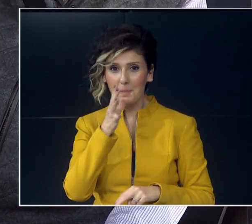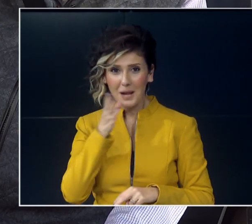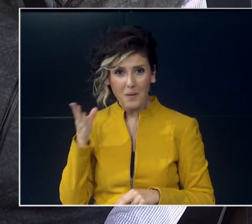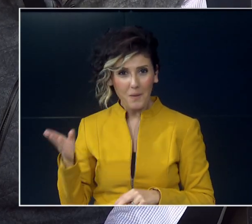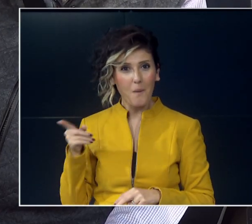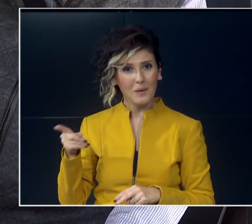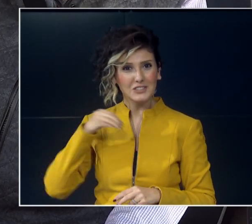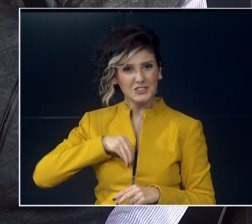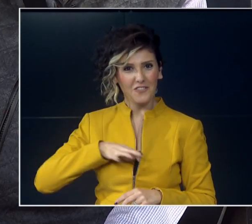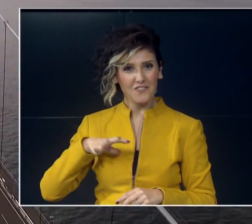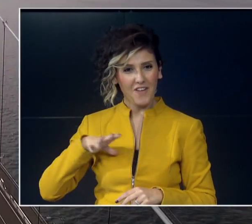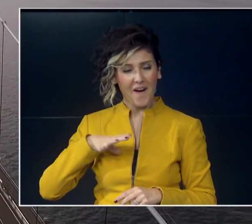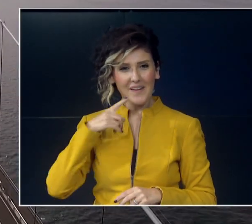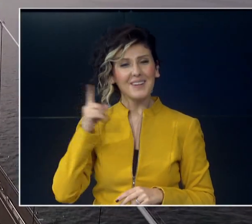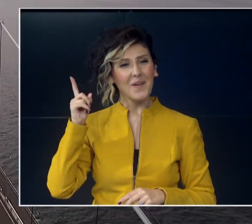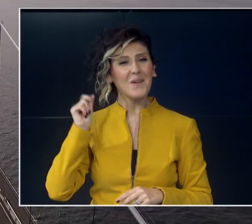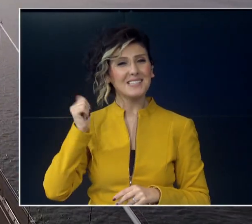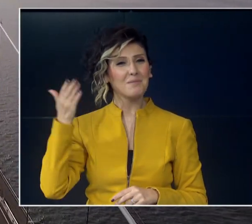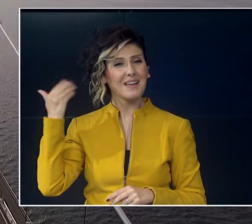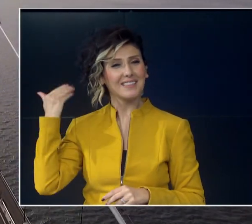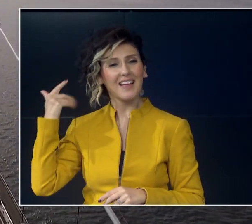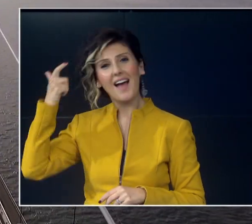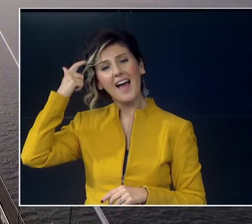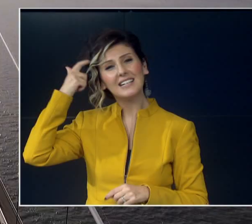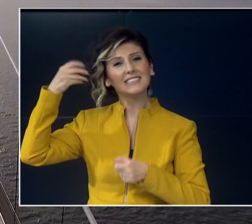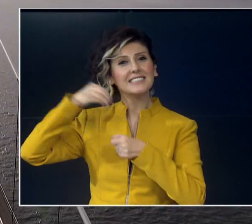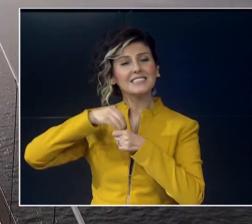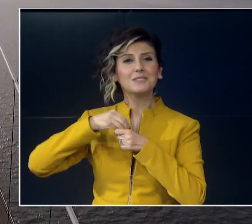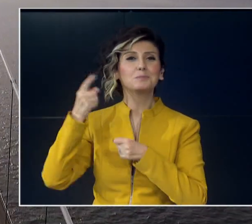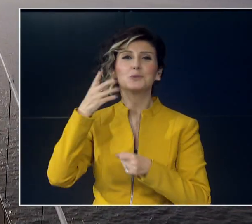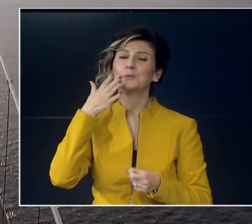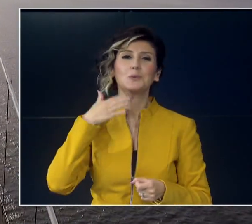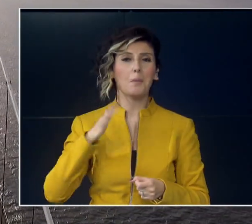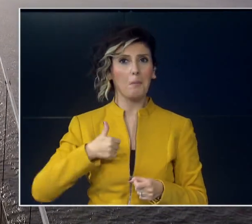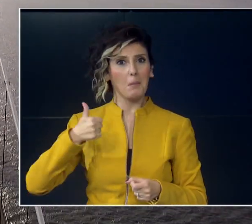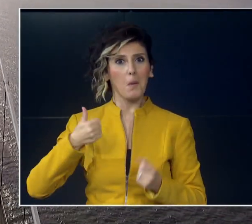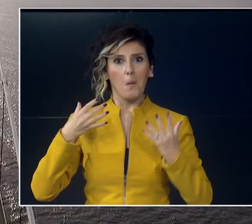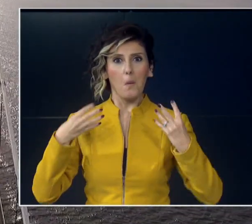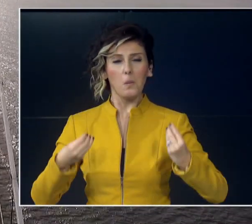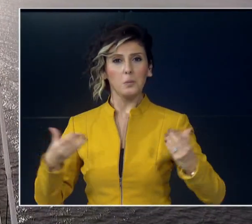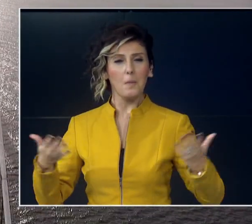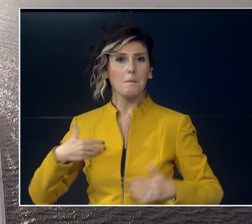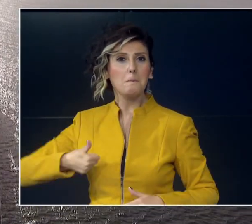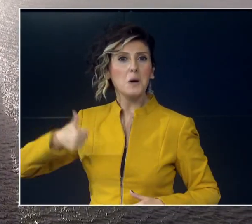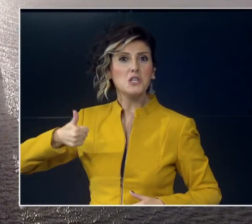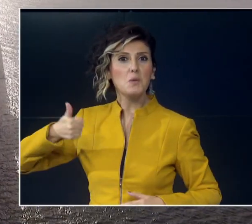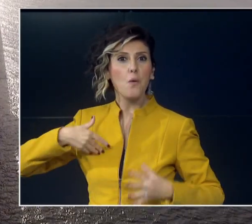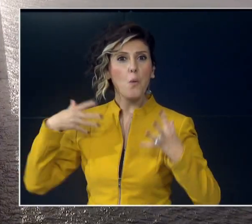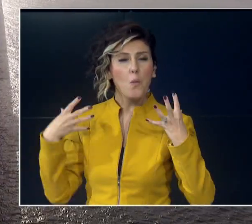Yani o zamanlar böyle aklımızda bir şey yoktu ya, bakan olmak, başbakan